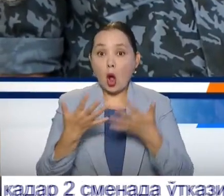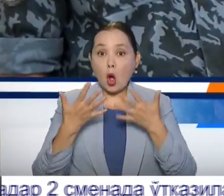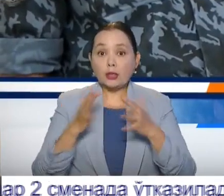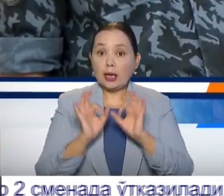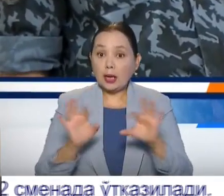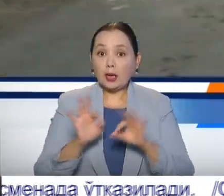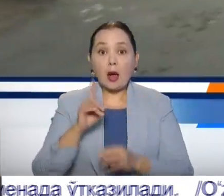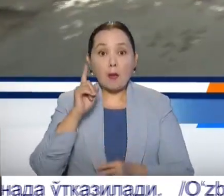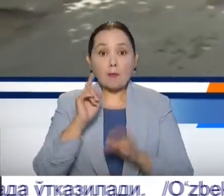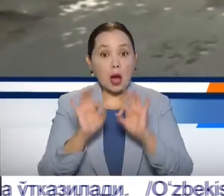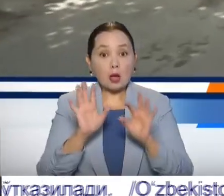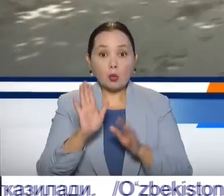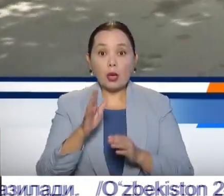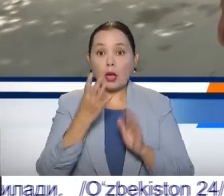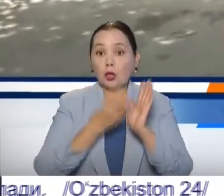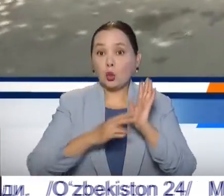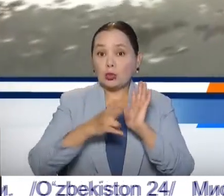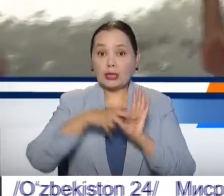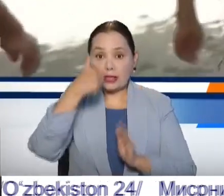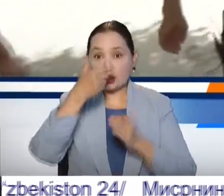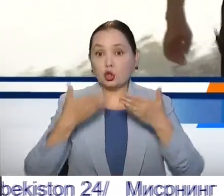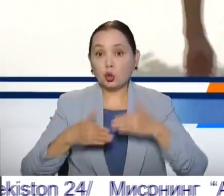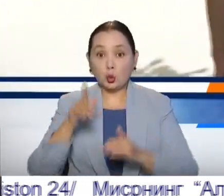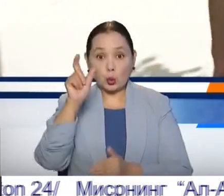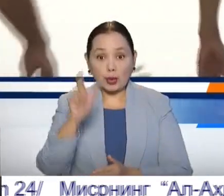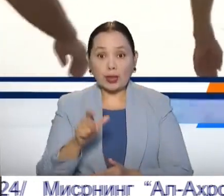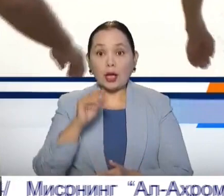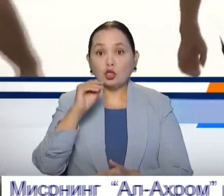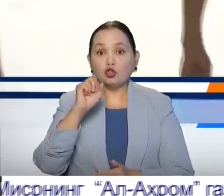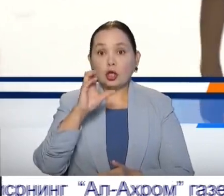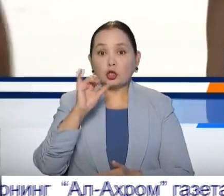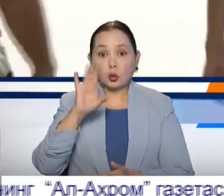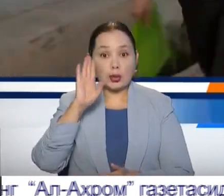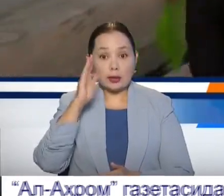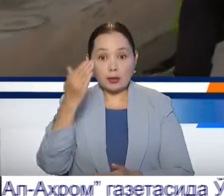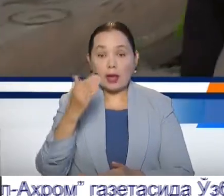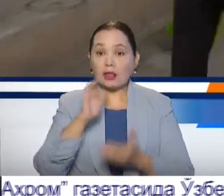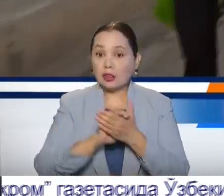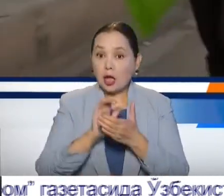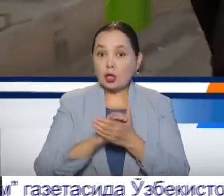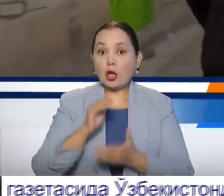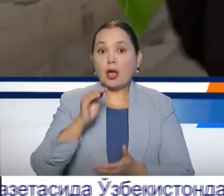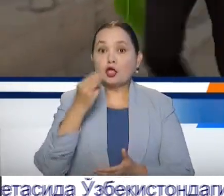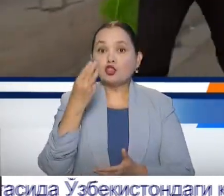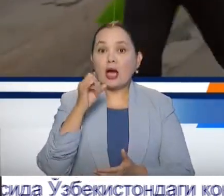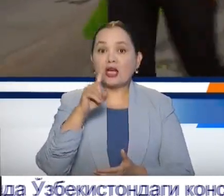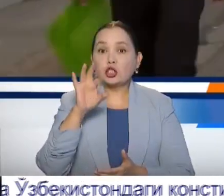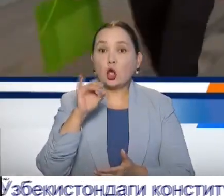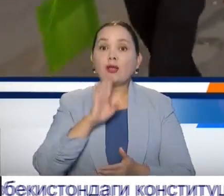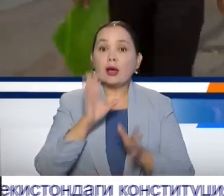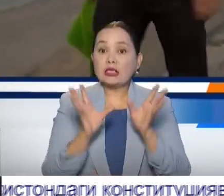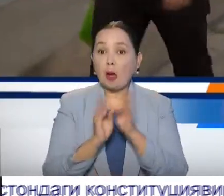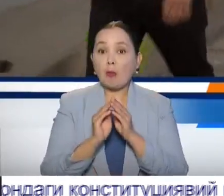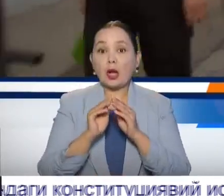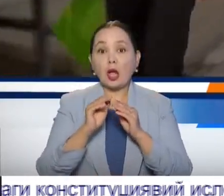kiritildi. Ma'lum bo'lishicha, 1998 yilda tug'ilgan Jasur ismli shaxs tanishi Shahrizoda ismli qiz bilan